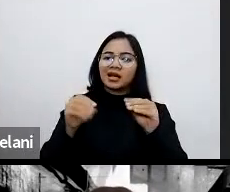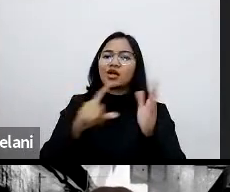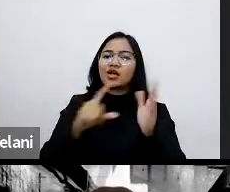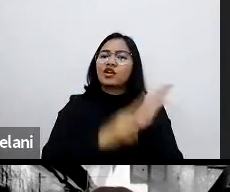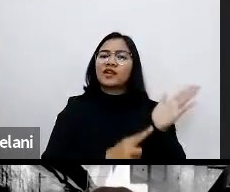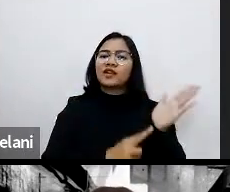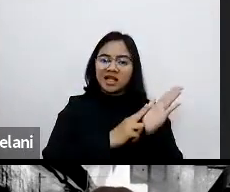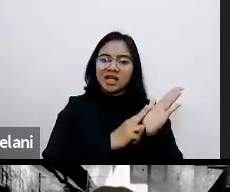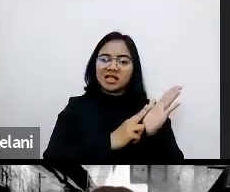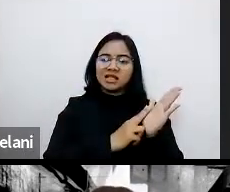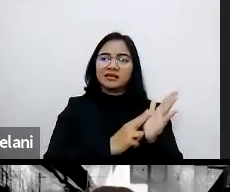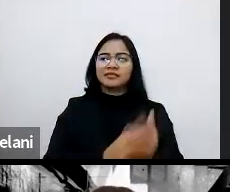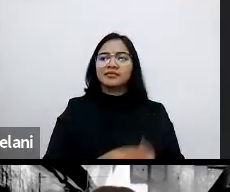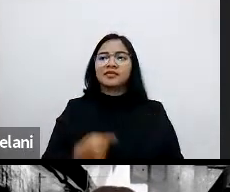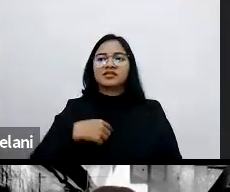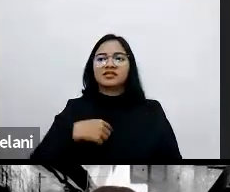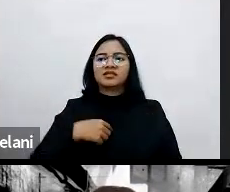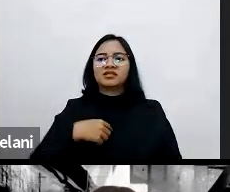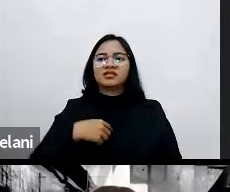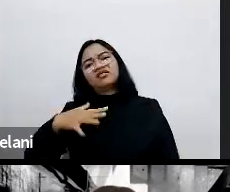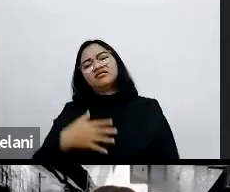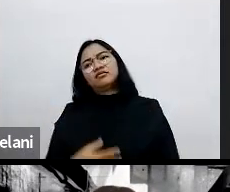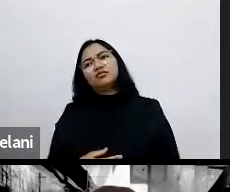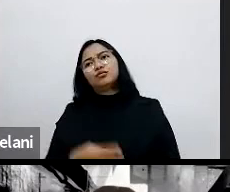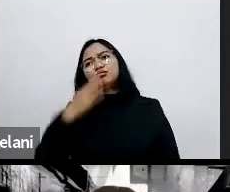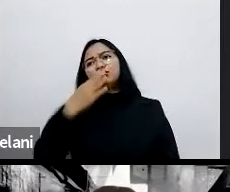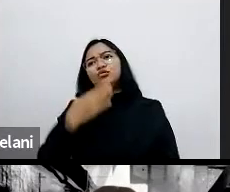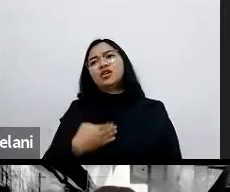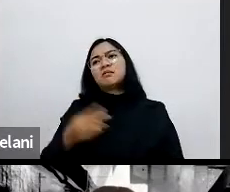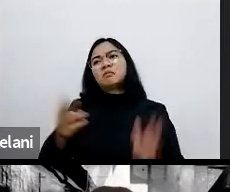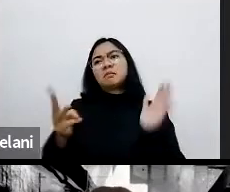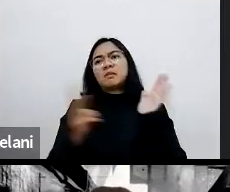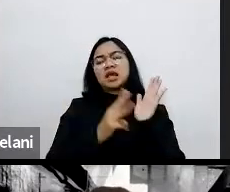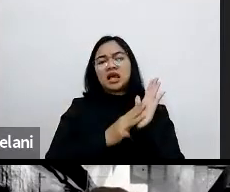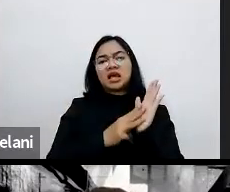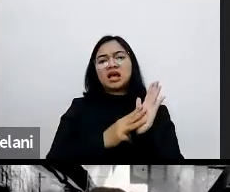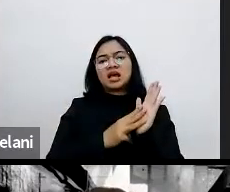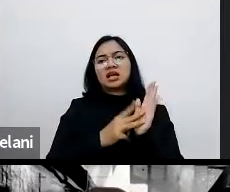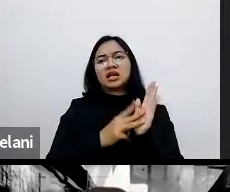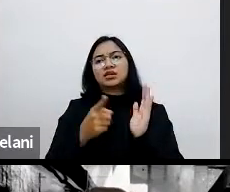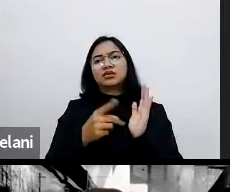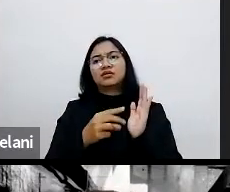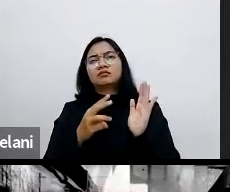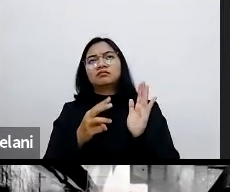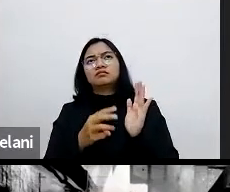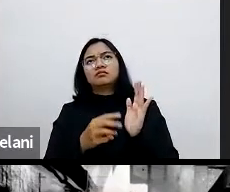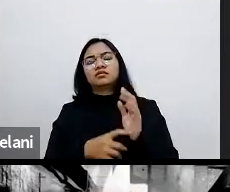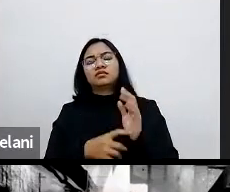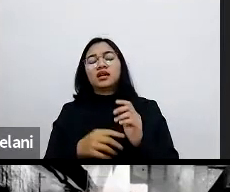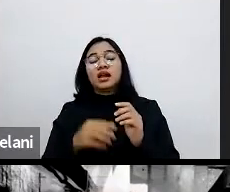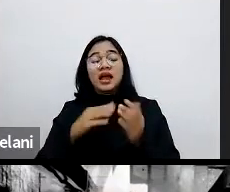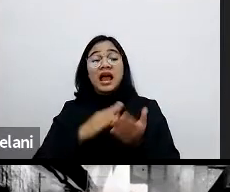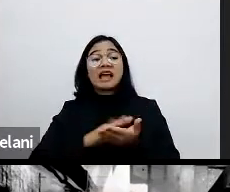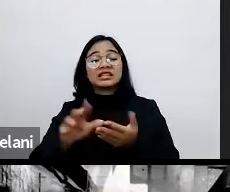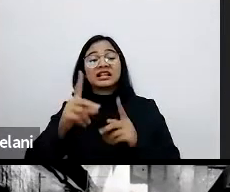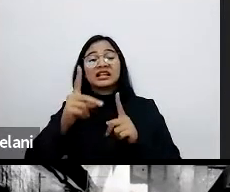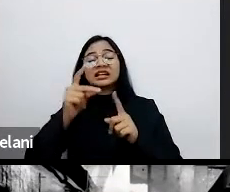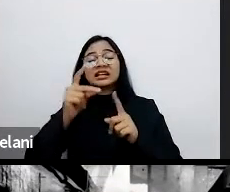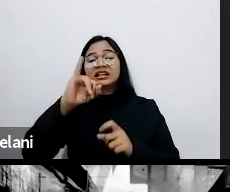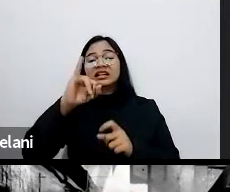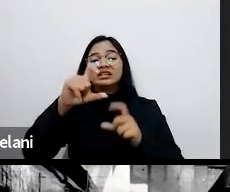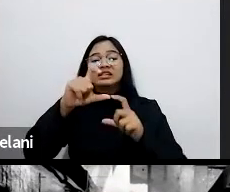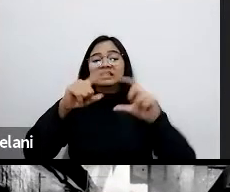kita juga seringkali punya problem bahwa pengetahuan hasil riset itu sering hanya numpuk gitu di perpustakaan. Sementara pembuatan